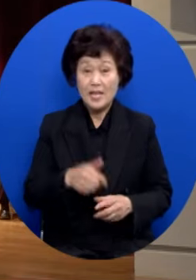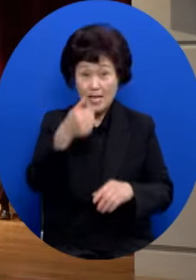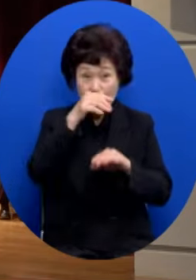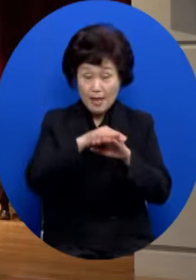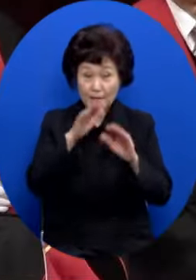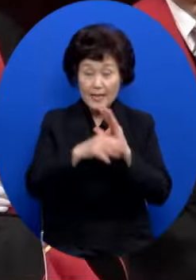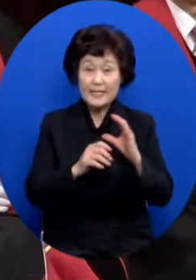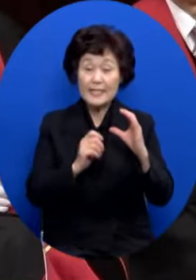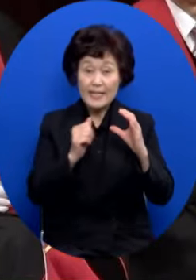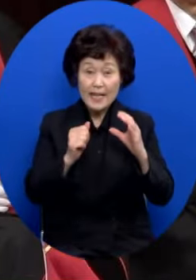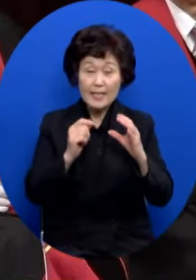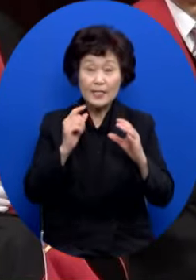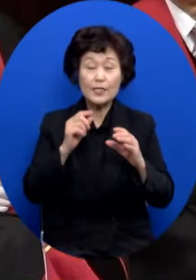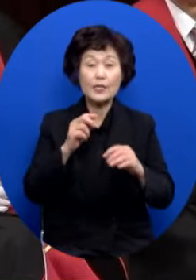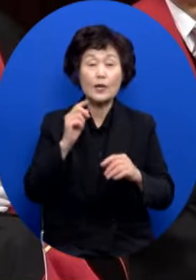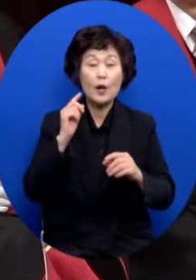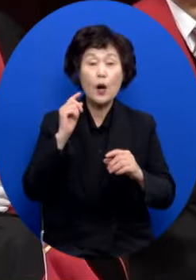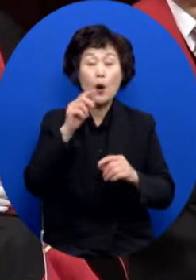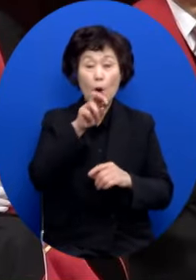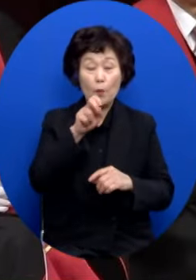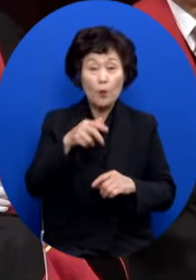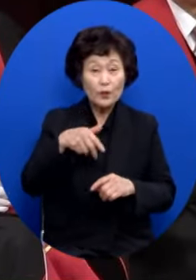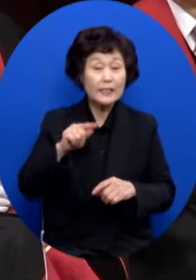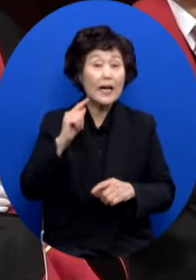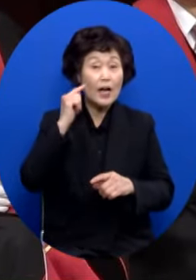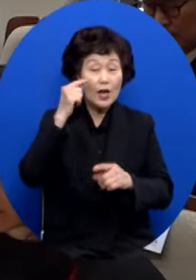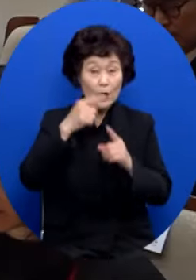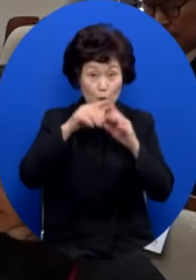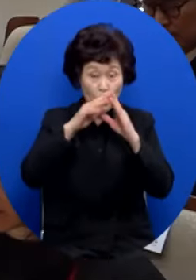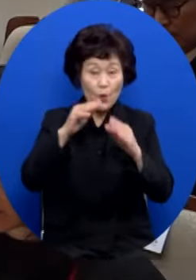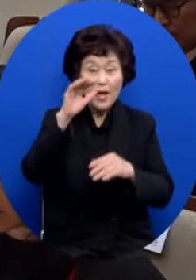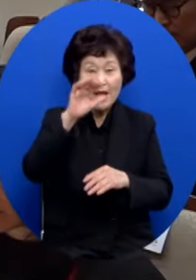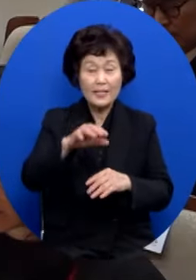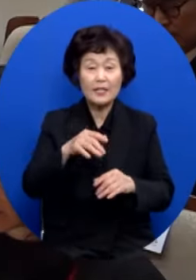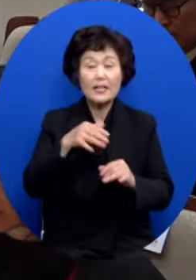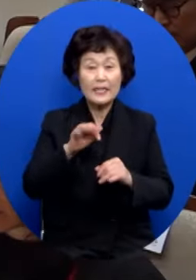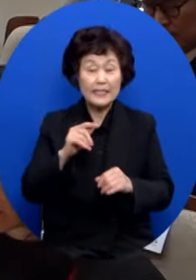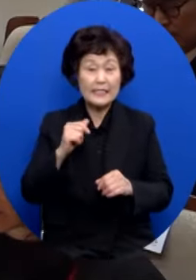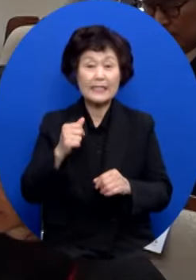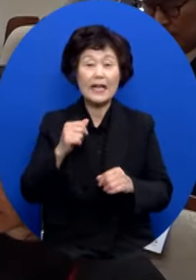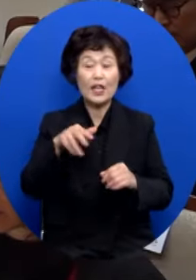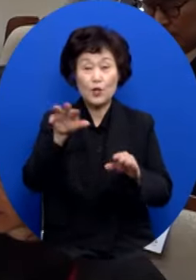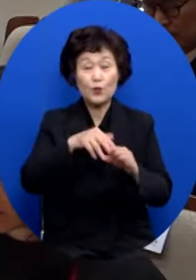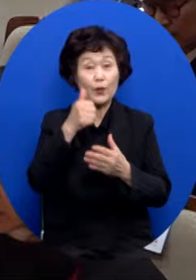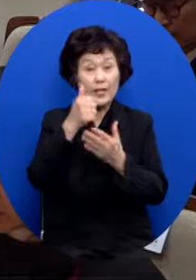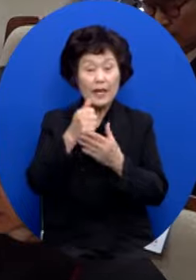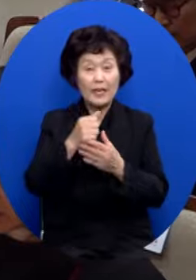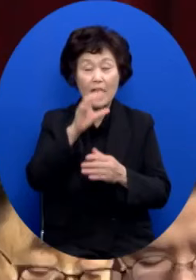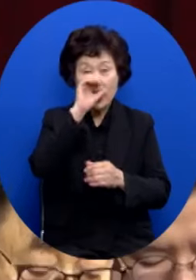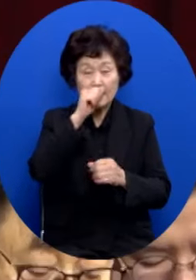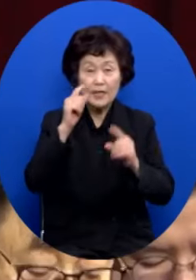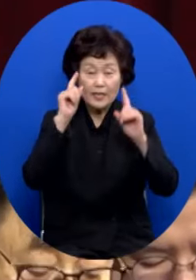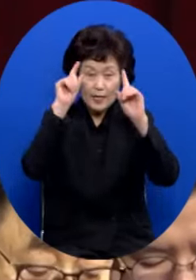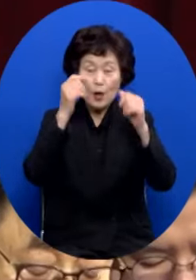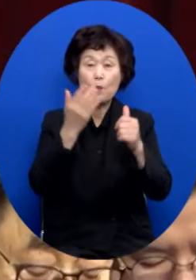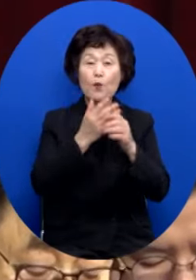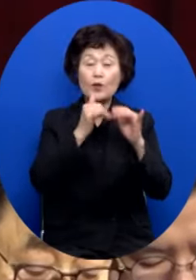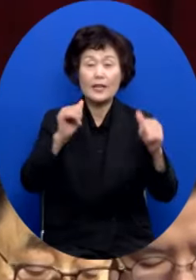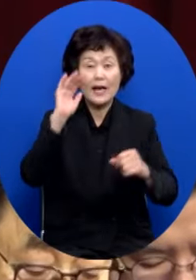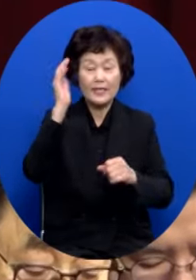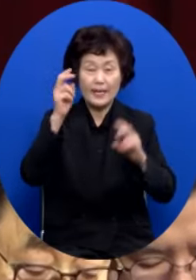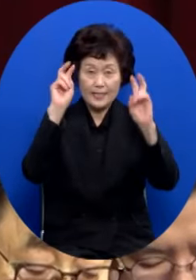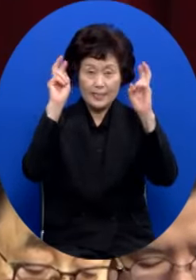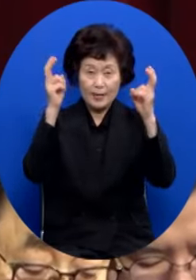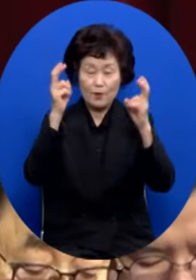예배는 CTS 목자교회 임재환 목사의 인도로 웨이크 정인찬 총회장이 선한 목자가 되라란 제목으로 설교를